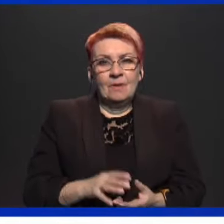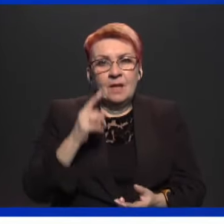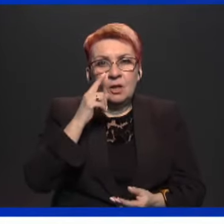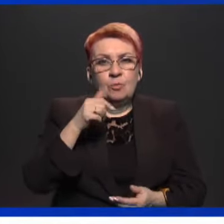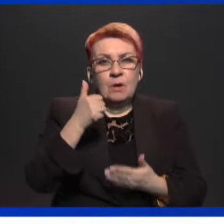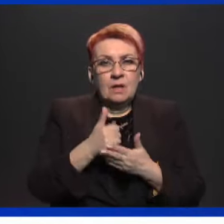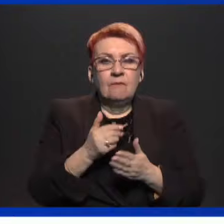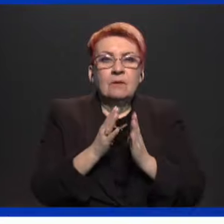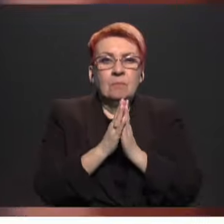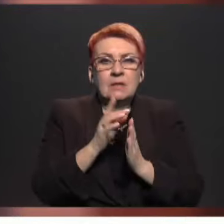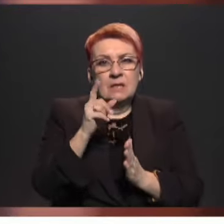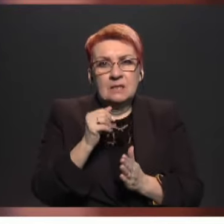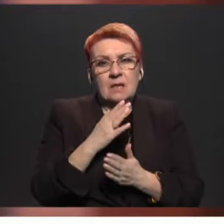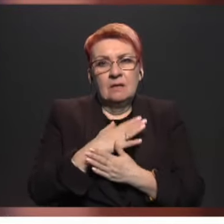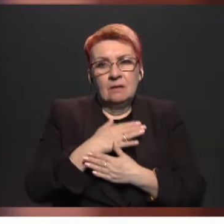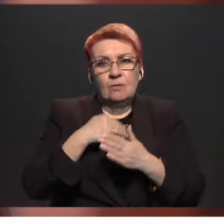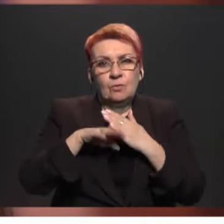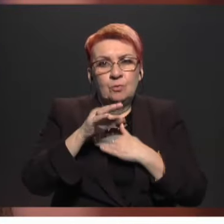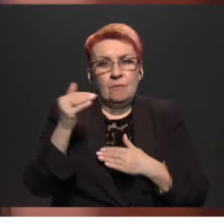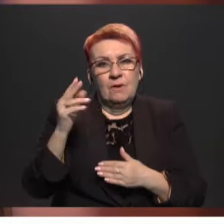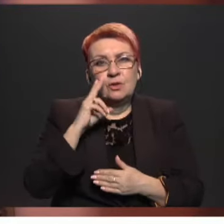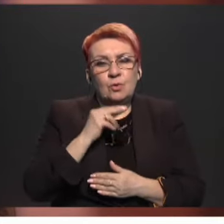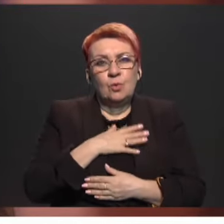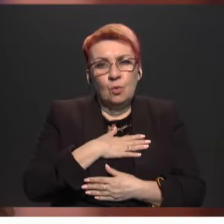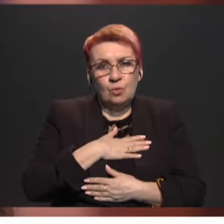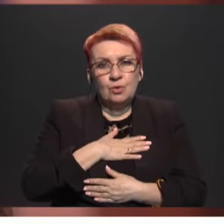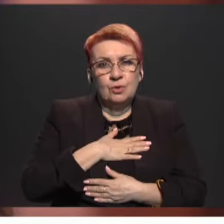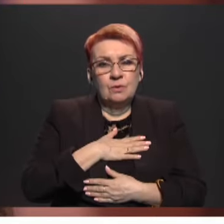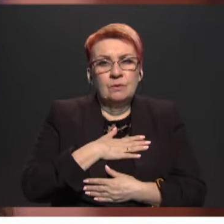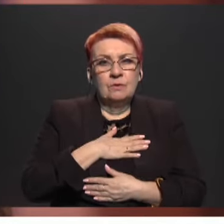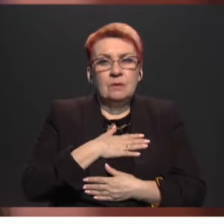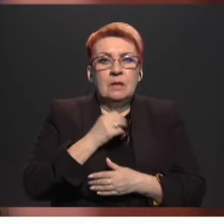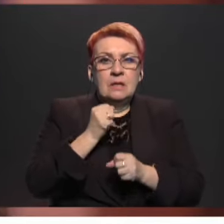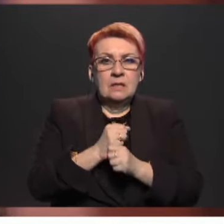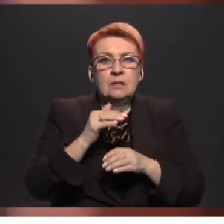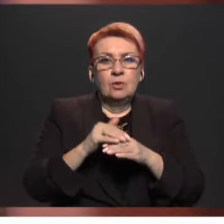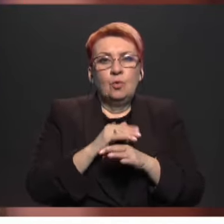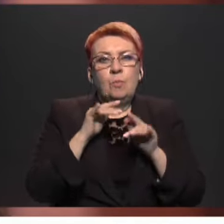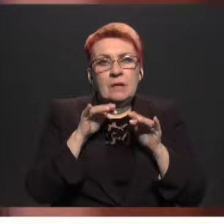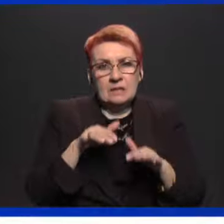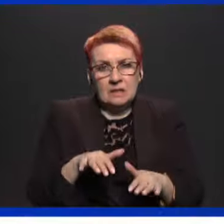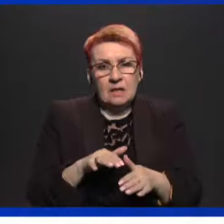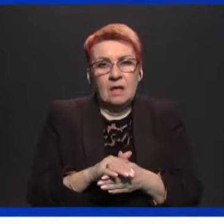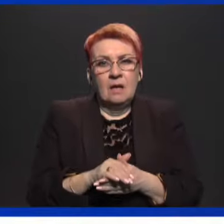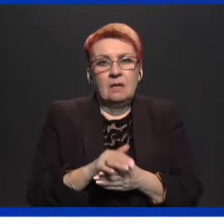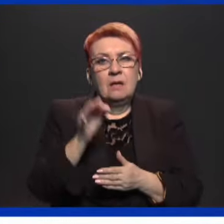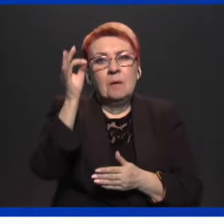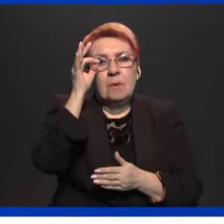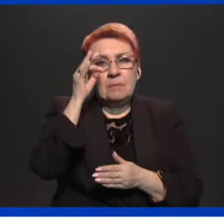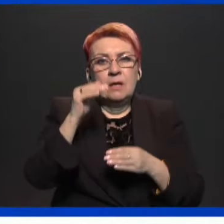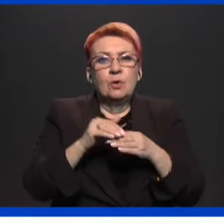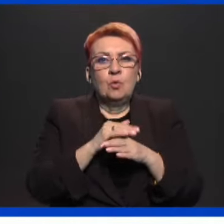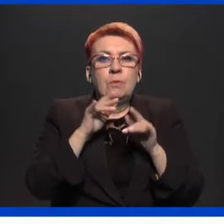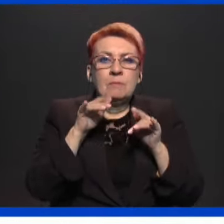здесь это молиться за усопшего человека и делать добрые дела, и вот поминать добрыми